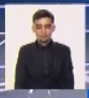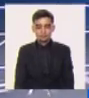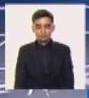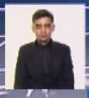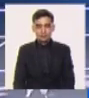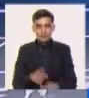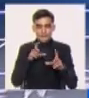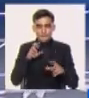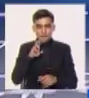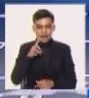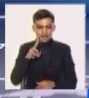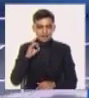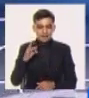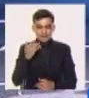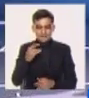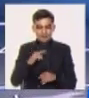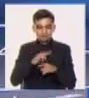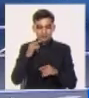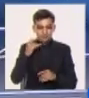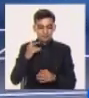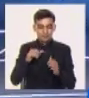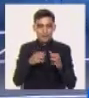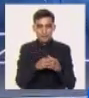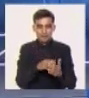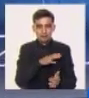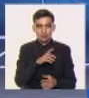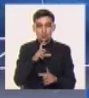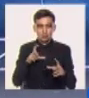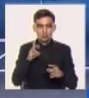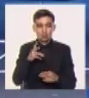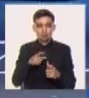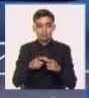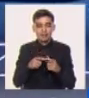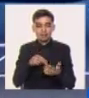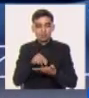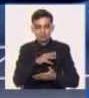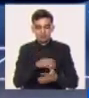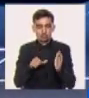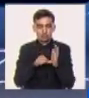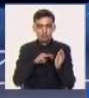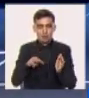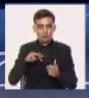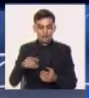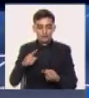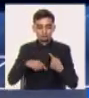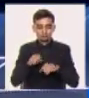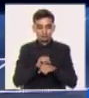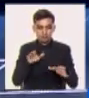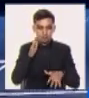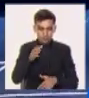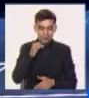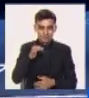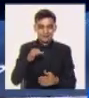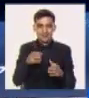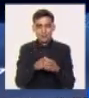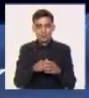Клиентам БКР вернуть почти 6 миллионов тенге. Суд удовлетворил второй иск Комитета по защите прав потребителей к авиакомпании.